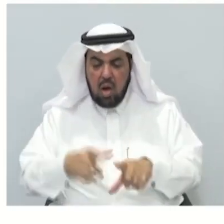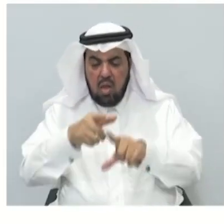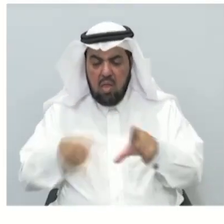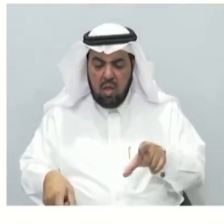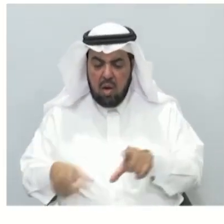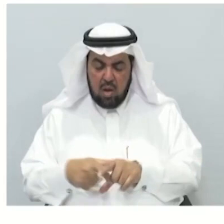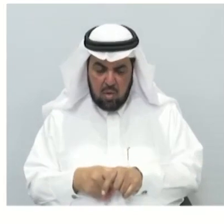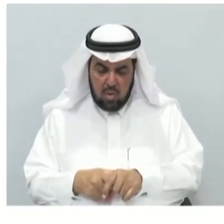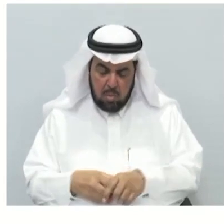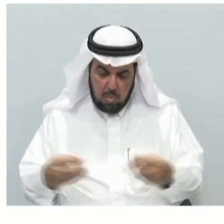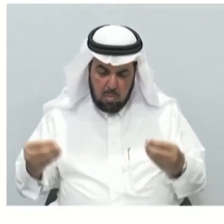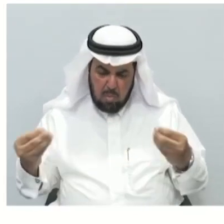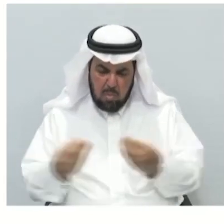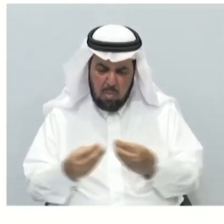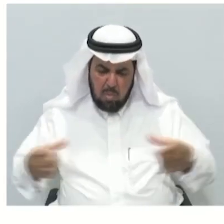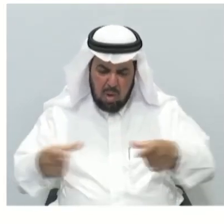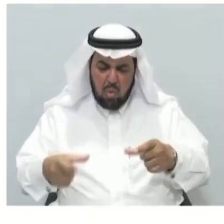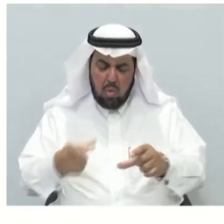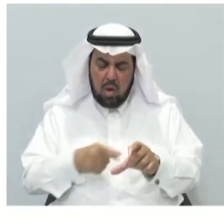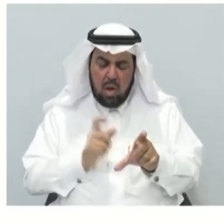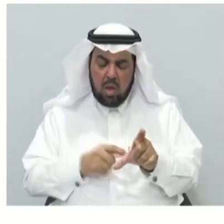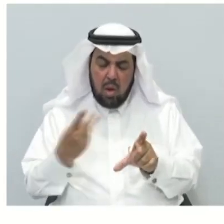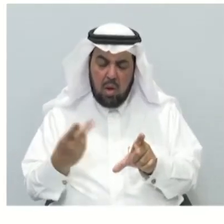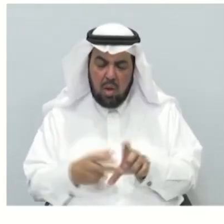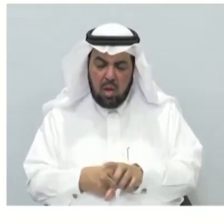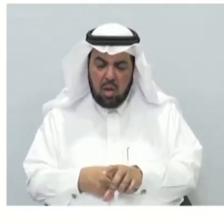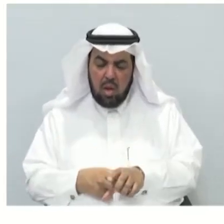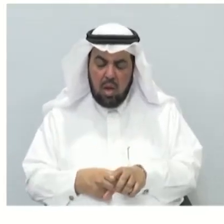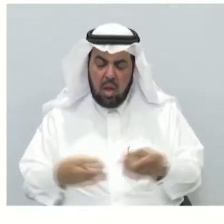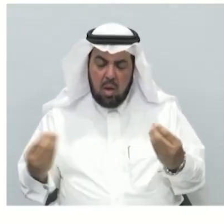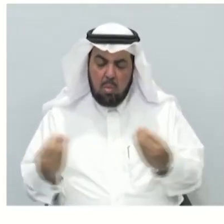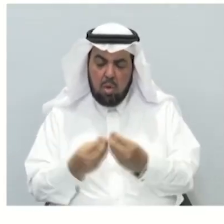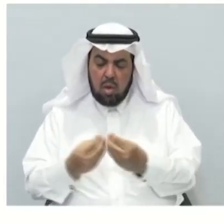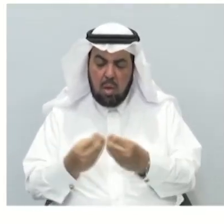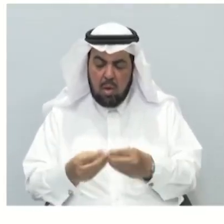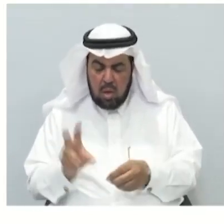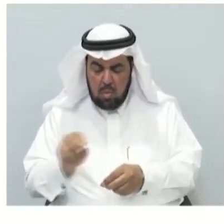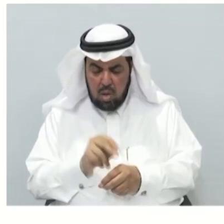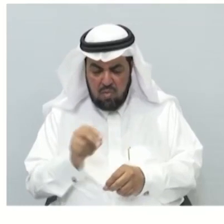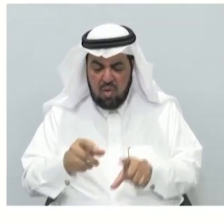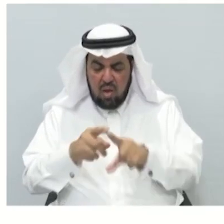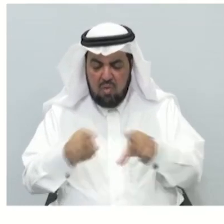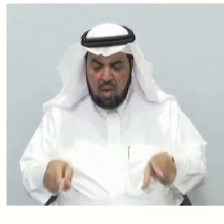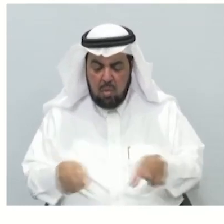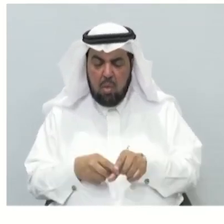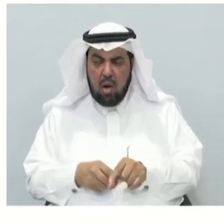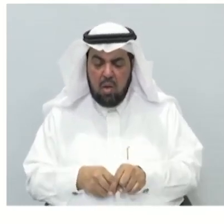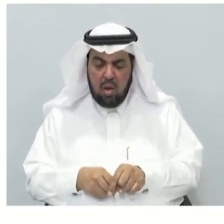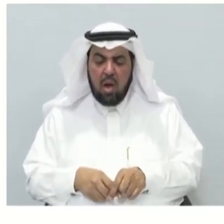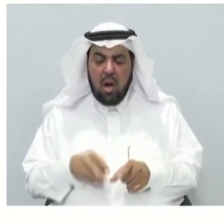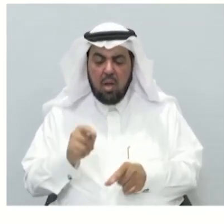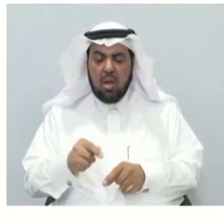هنا محصور بين زاويتين متطابقتين في في مثلثين خلاص راح نذكر ان